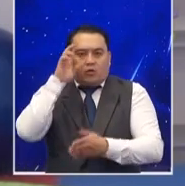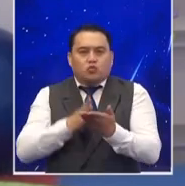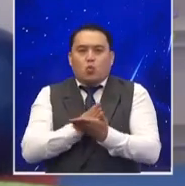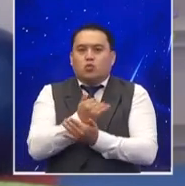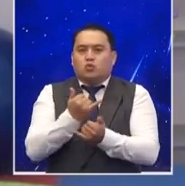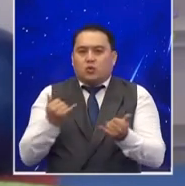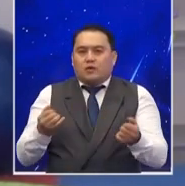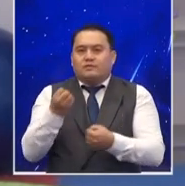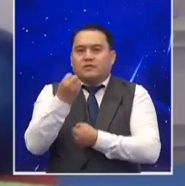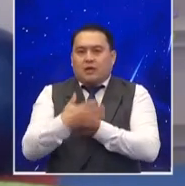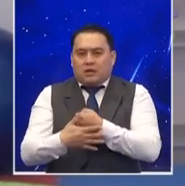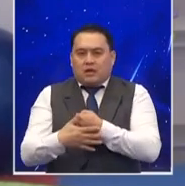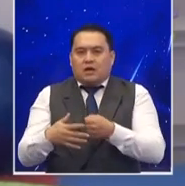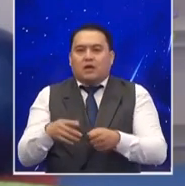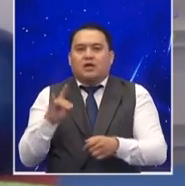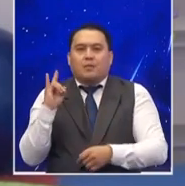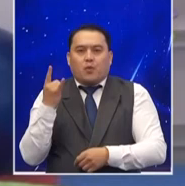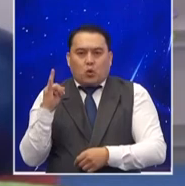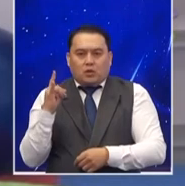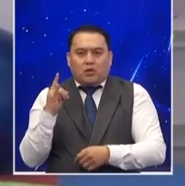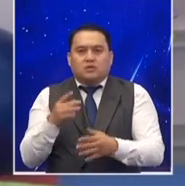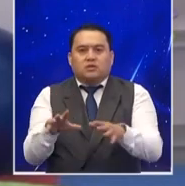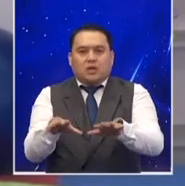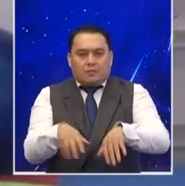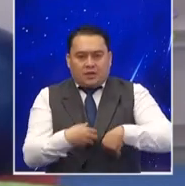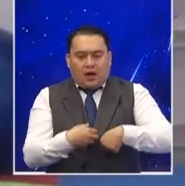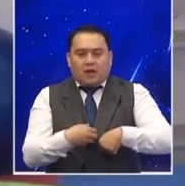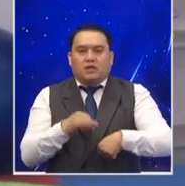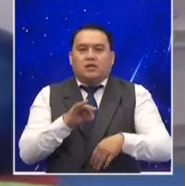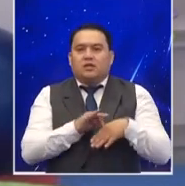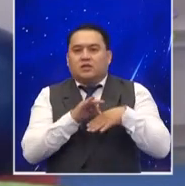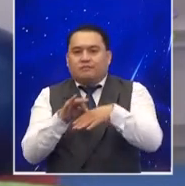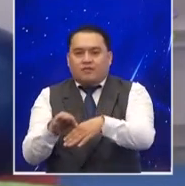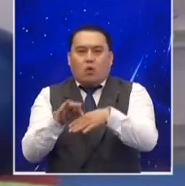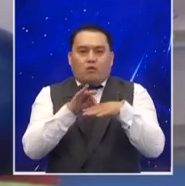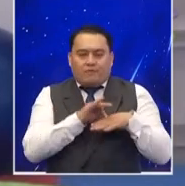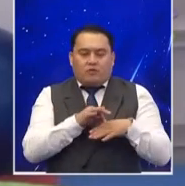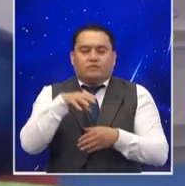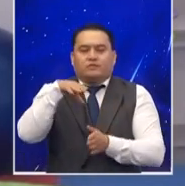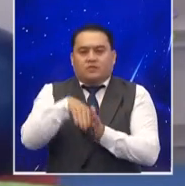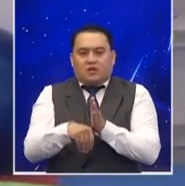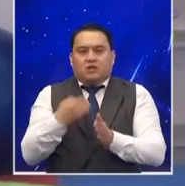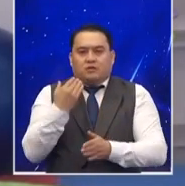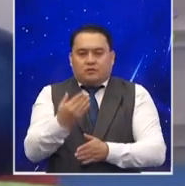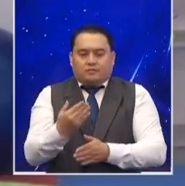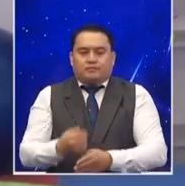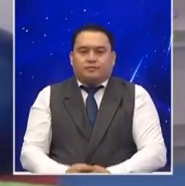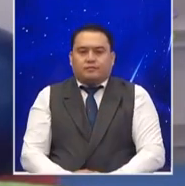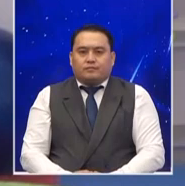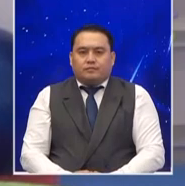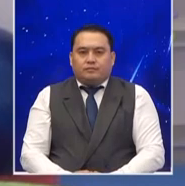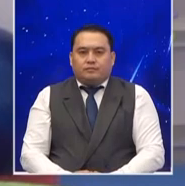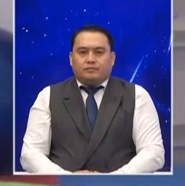услуги данного центра, ребенка забирать с дома и возить до дома, это тоже входит в стандарт